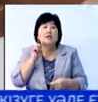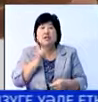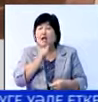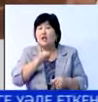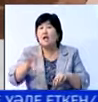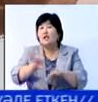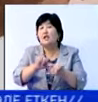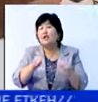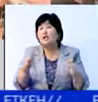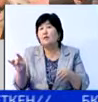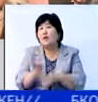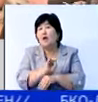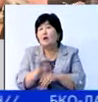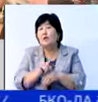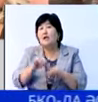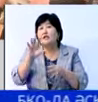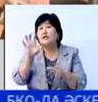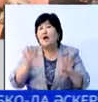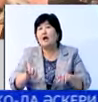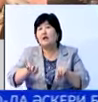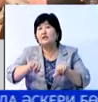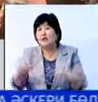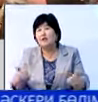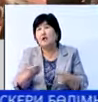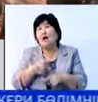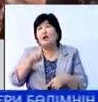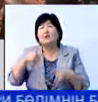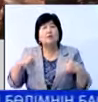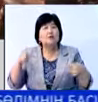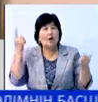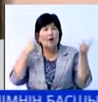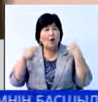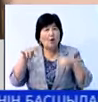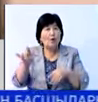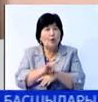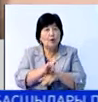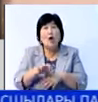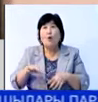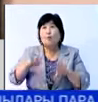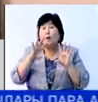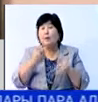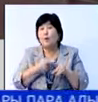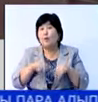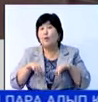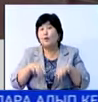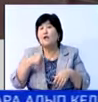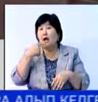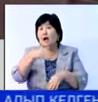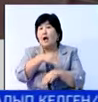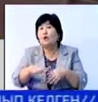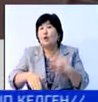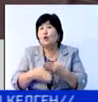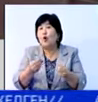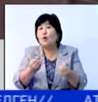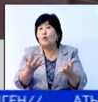зайыптылар көзбояушылықпен заңды некесін бұзып, адамдар құлықтың түр-түріне барып жатыр. Облыс бойынша осындай жолмен атаулы әлеуметтік көмек